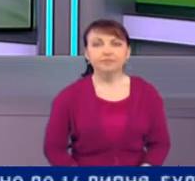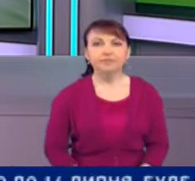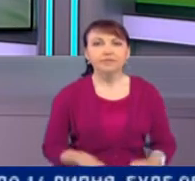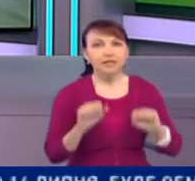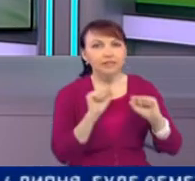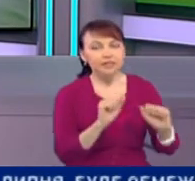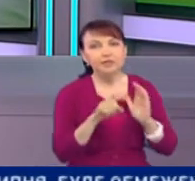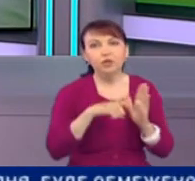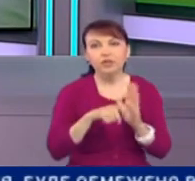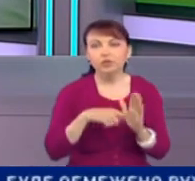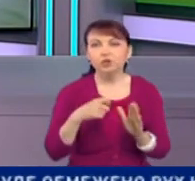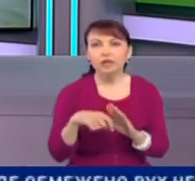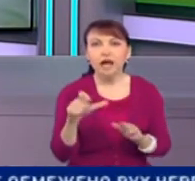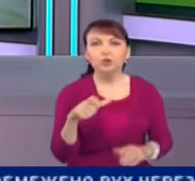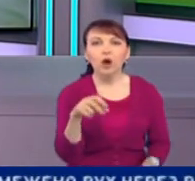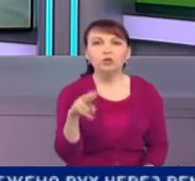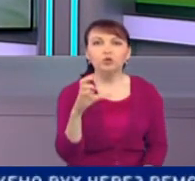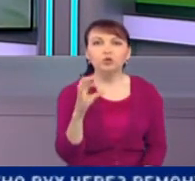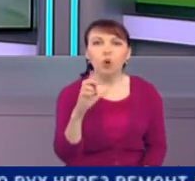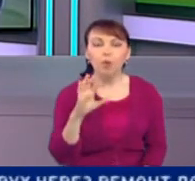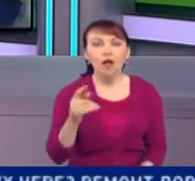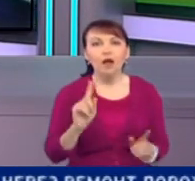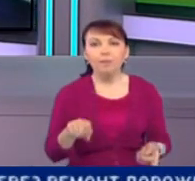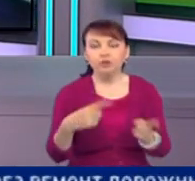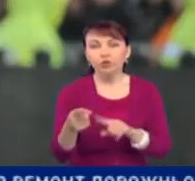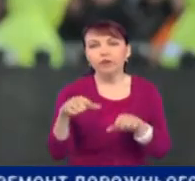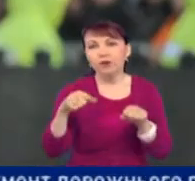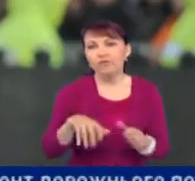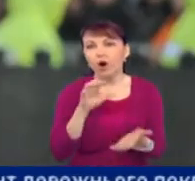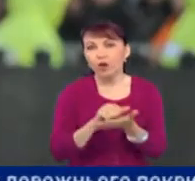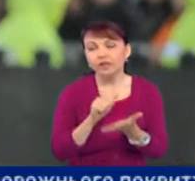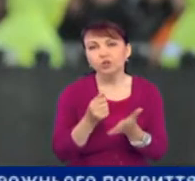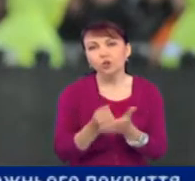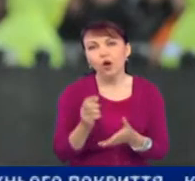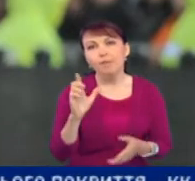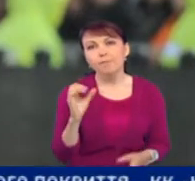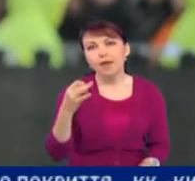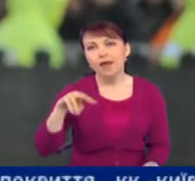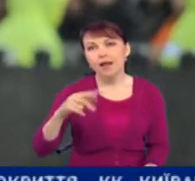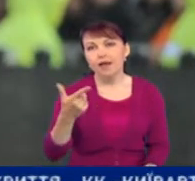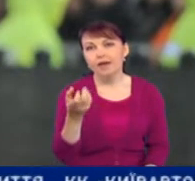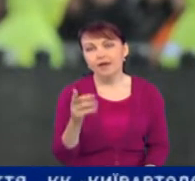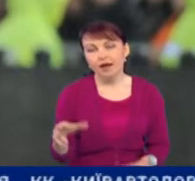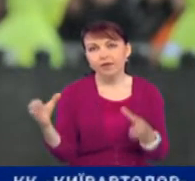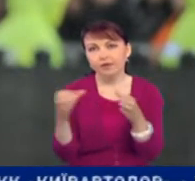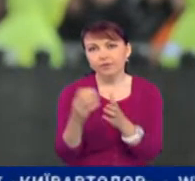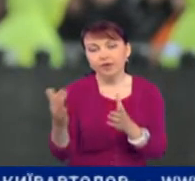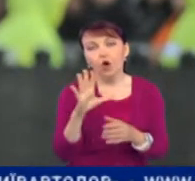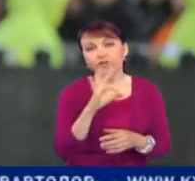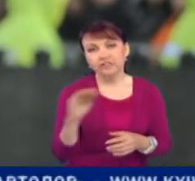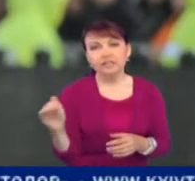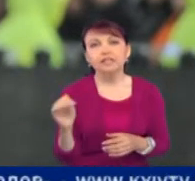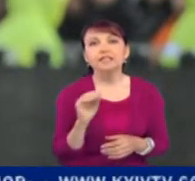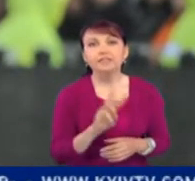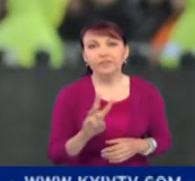Захисник донецького «Шахтаря» Едуард Соболь перейшов на правах оренди до бельгійського «Брюге». Про це повідомляє офіційний сайт